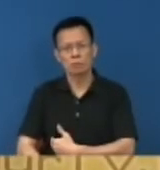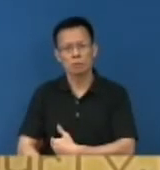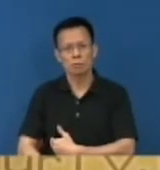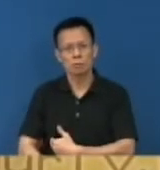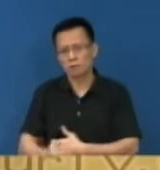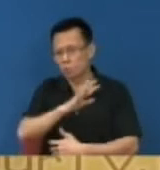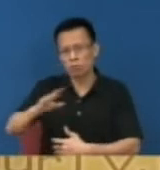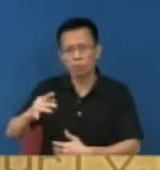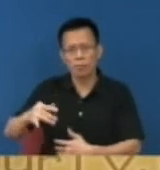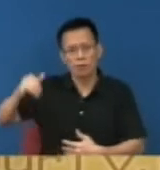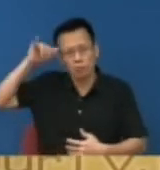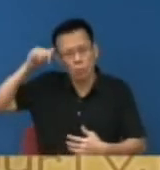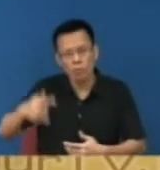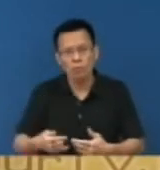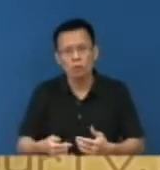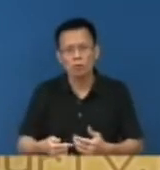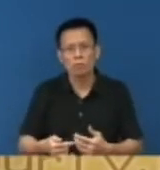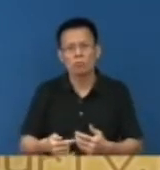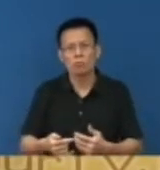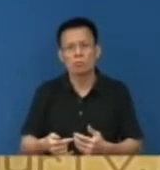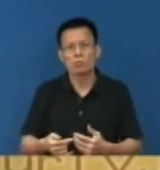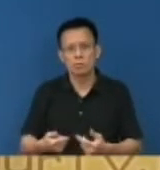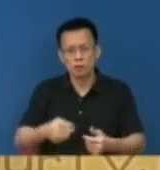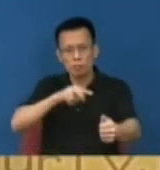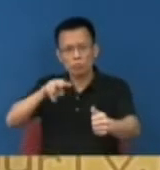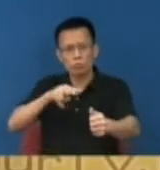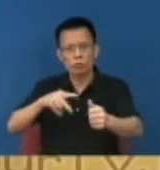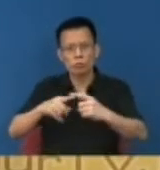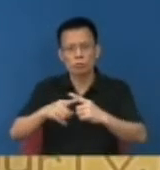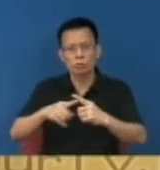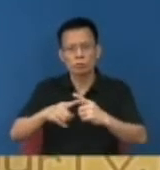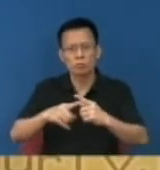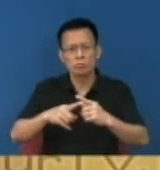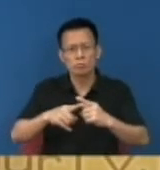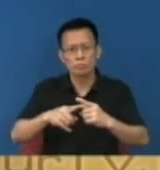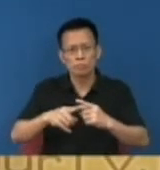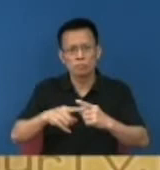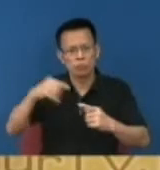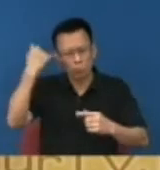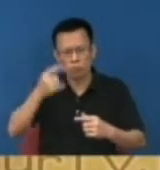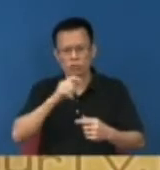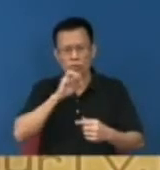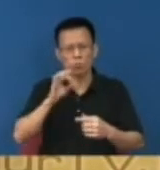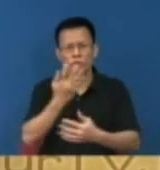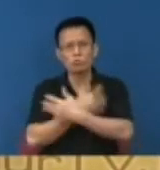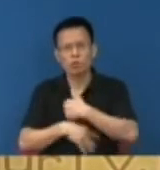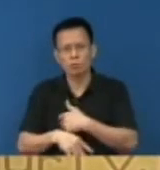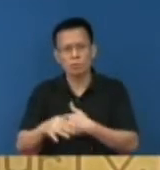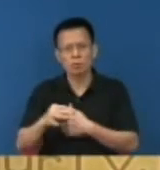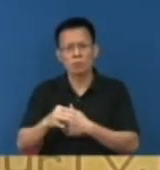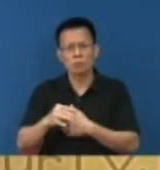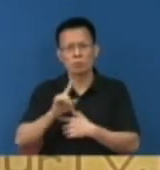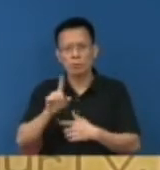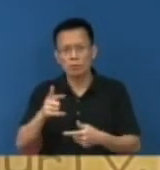就唔係暴行？而家呢個保安員都唔知佢點樣傷，又唔係暴行